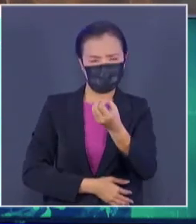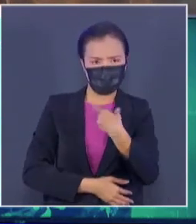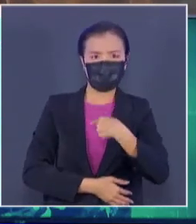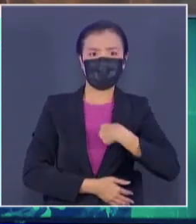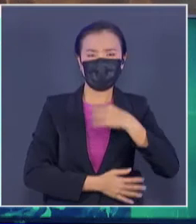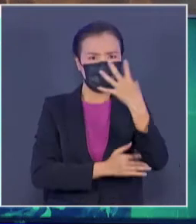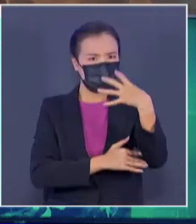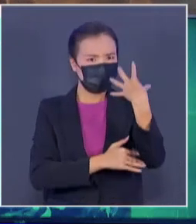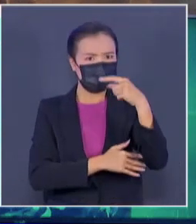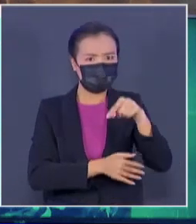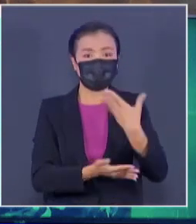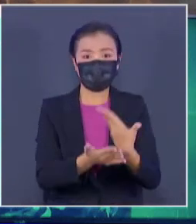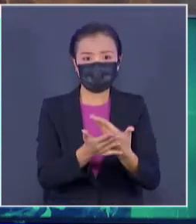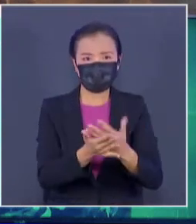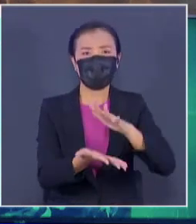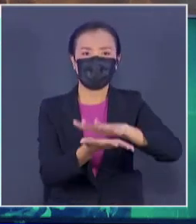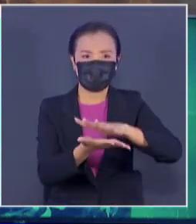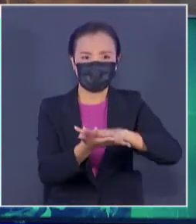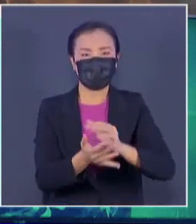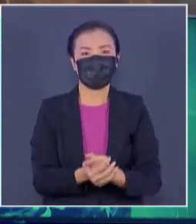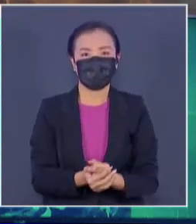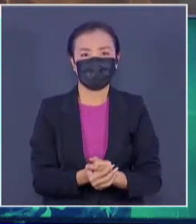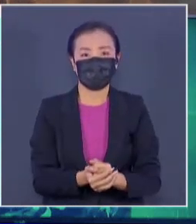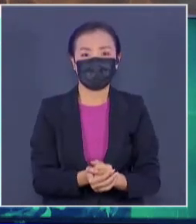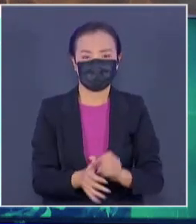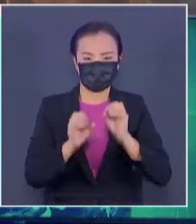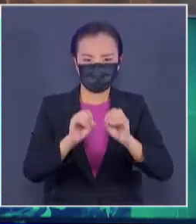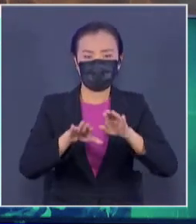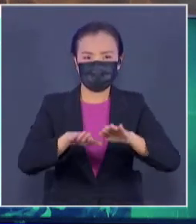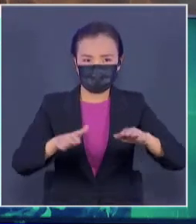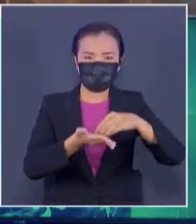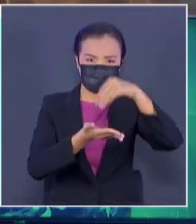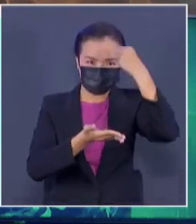กเป็นเหยื ่อ แม้กระทั่งในโรงเรียนเองนะครับก็ควรเอาเรื่องนี้สอนนักเรียนด้วยเช่นเดียวกันนะครับ